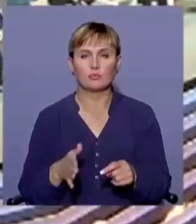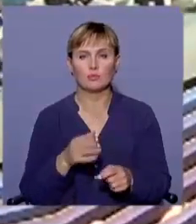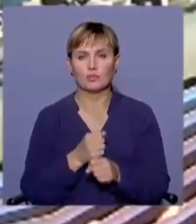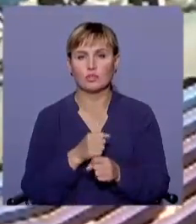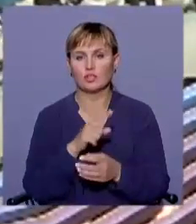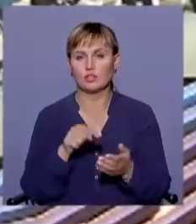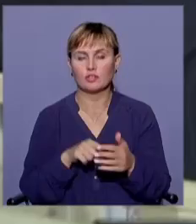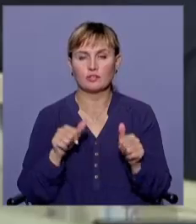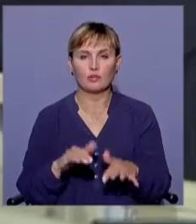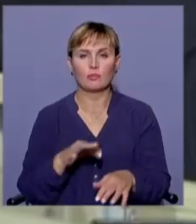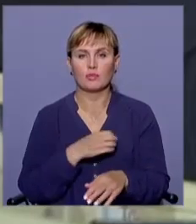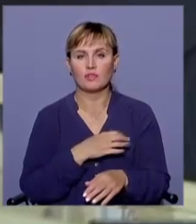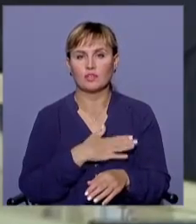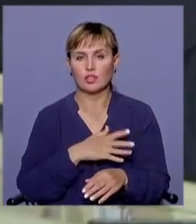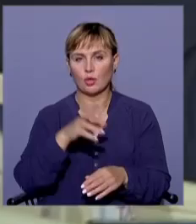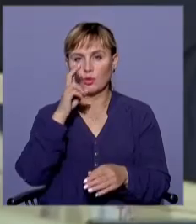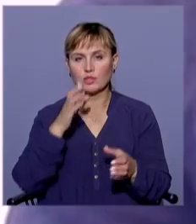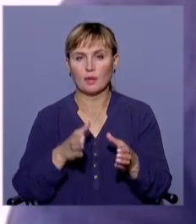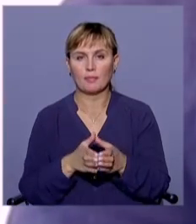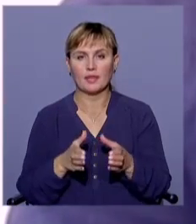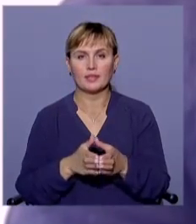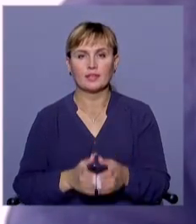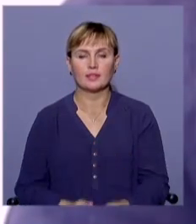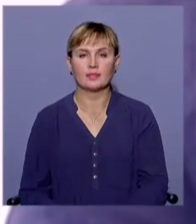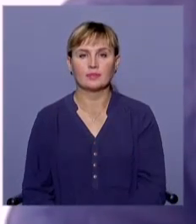вопросы приватизации госкомпаний.